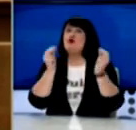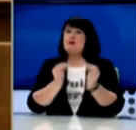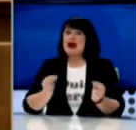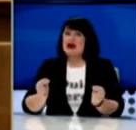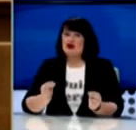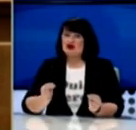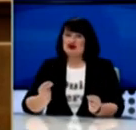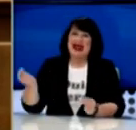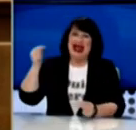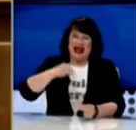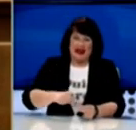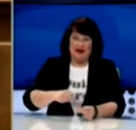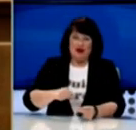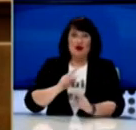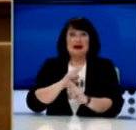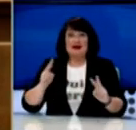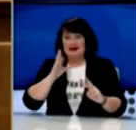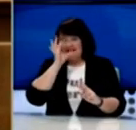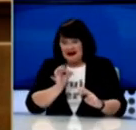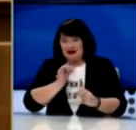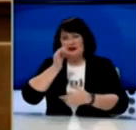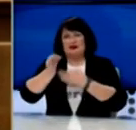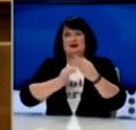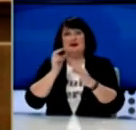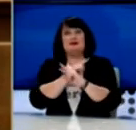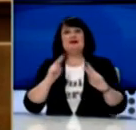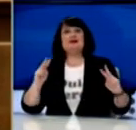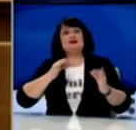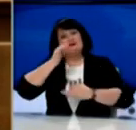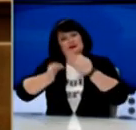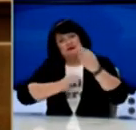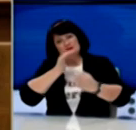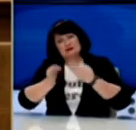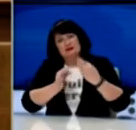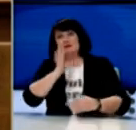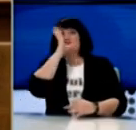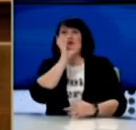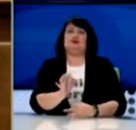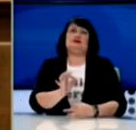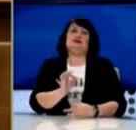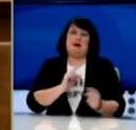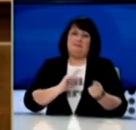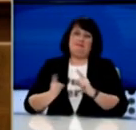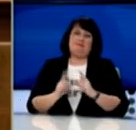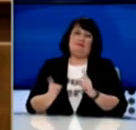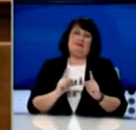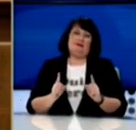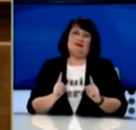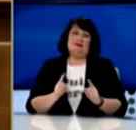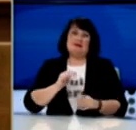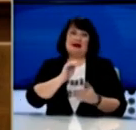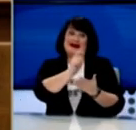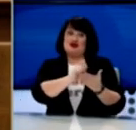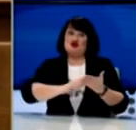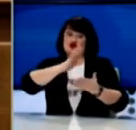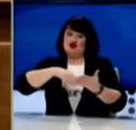Όταν ερχόμαστε εδώ να είμαστε ευθυνείς και να είμαστε διαυγείς και να είμαστε ειλικρινείς και μεταξύ μας και να πείτε τους λογογράφους σας